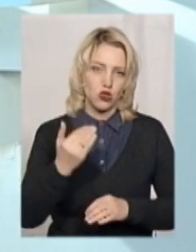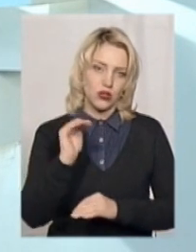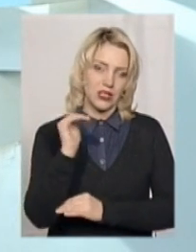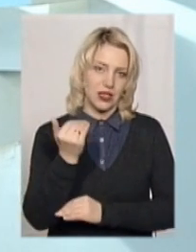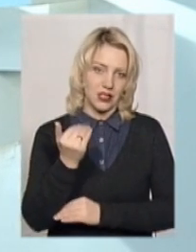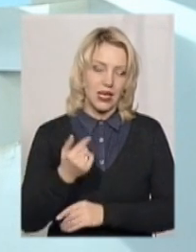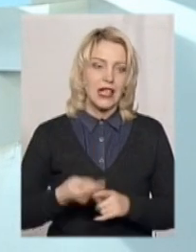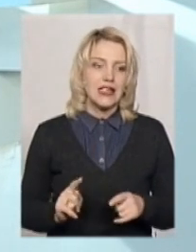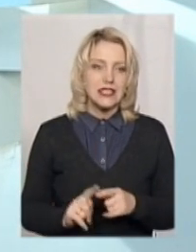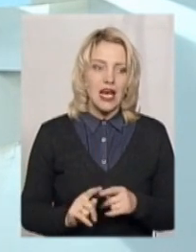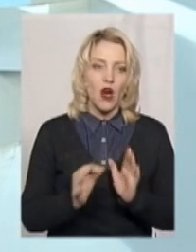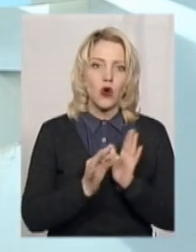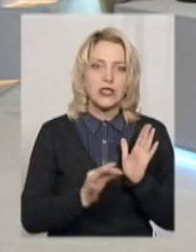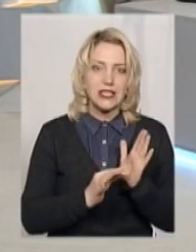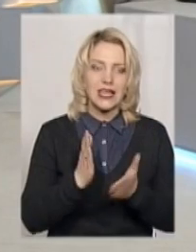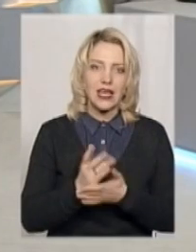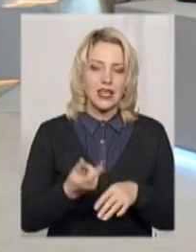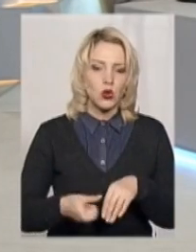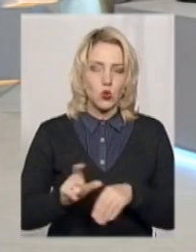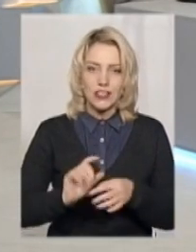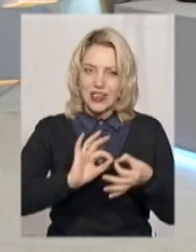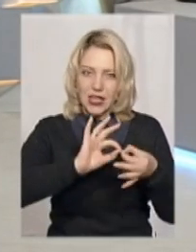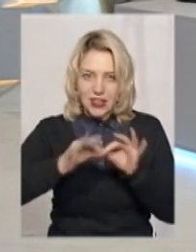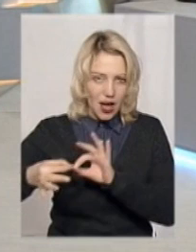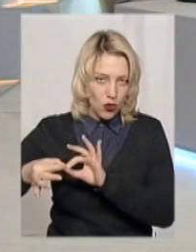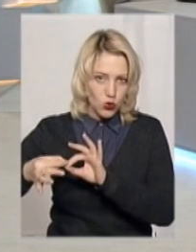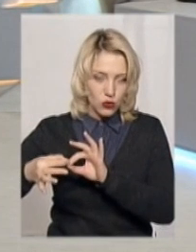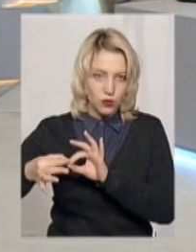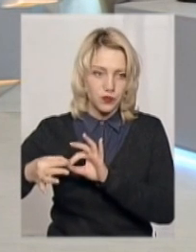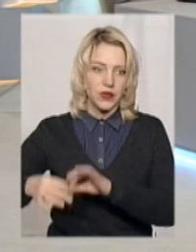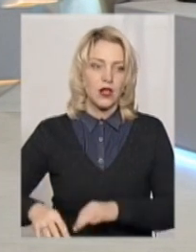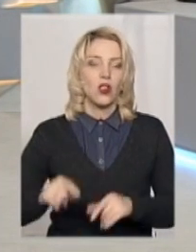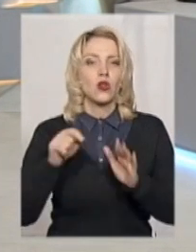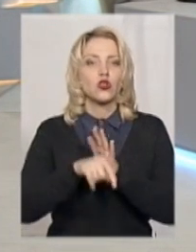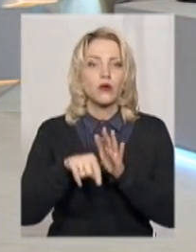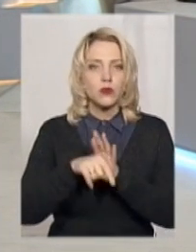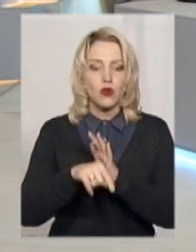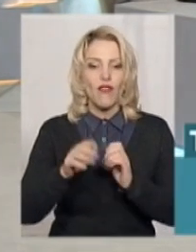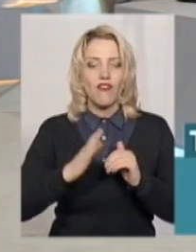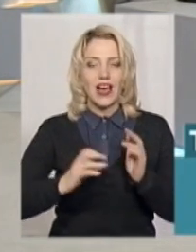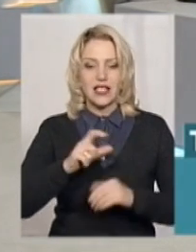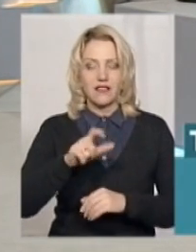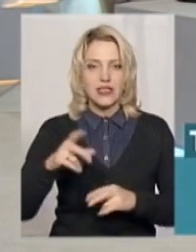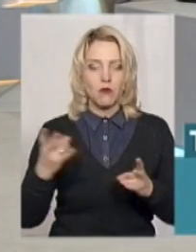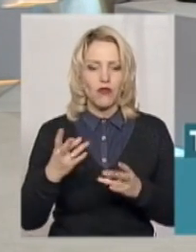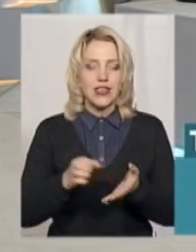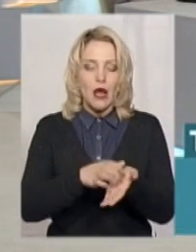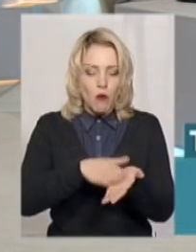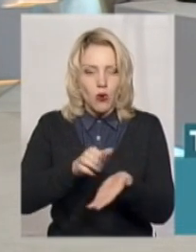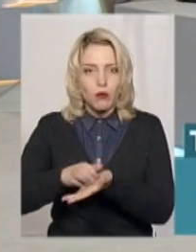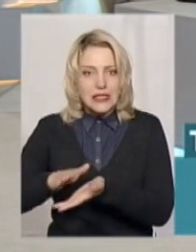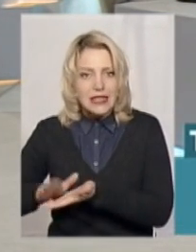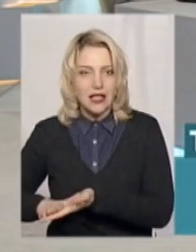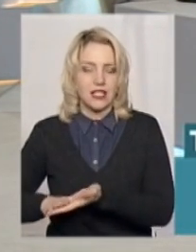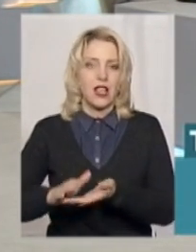дитини. Ця оцінка є дуже детальною. Тобто фахівці мають прописати